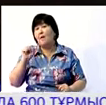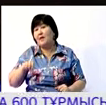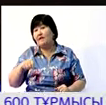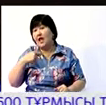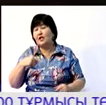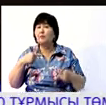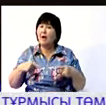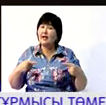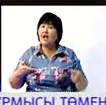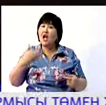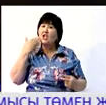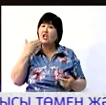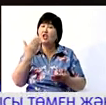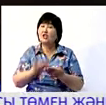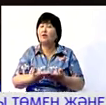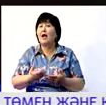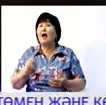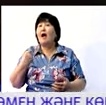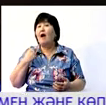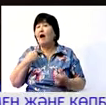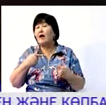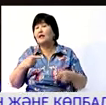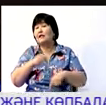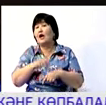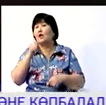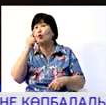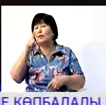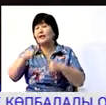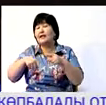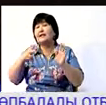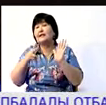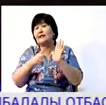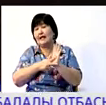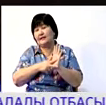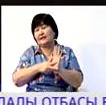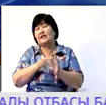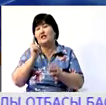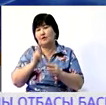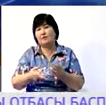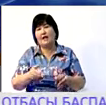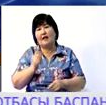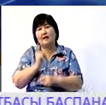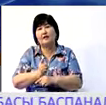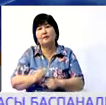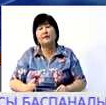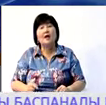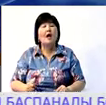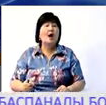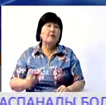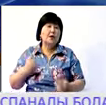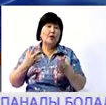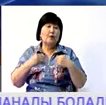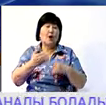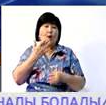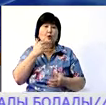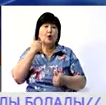болсақ, басқа да мынау жеңіл-желпі алкогольдерді айтатын болсақ, сағат 11-ден келесі күнгі 8-ге дейін тыйым салынған. Мерейлі отбасы